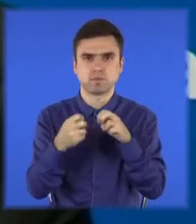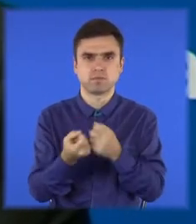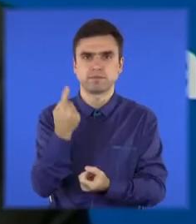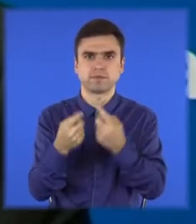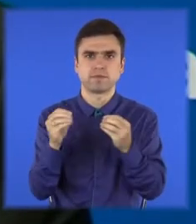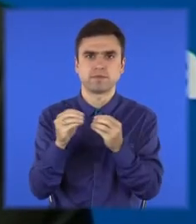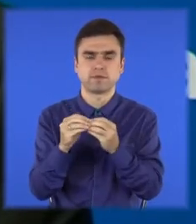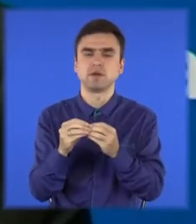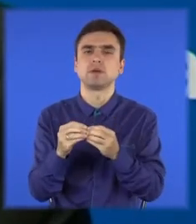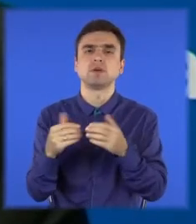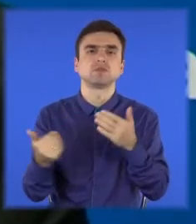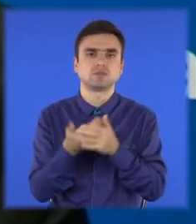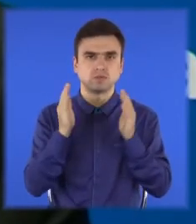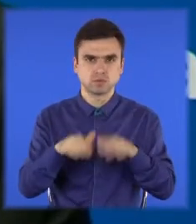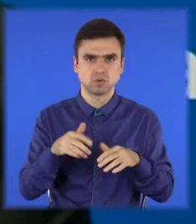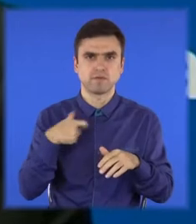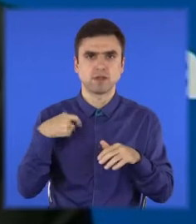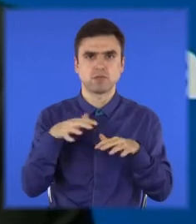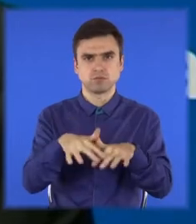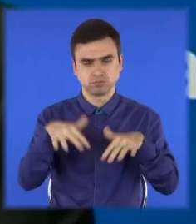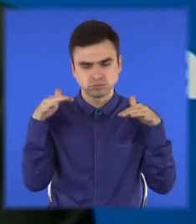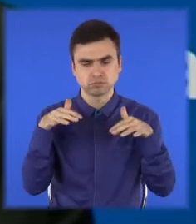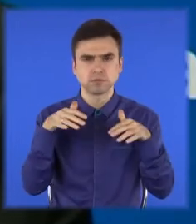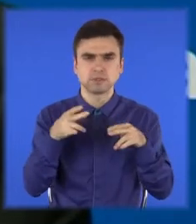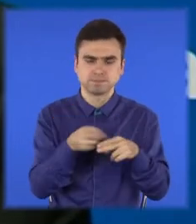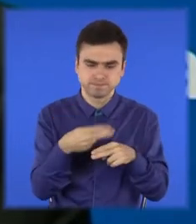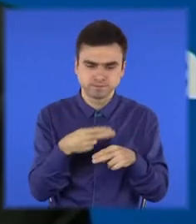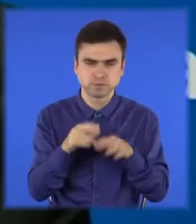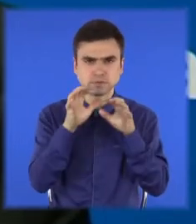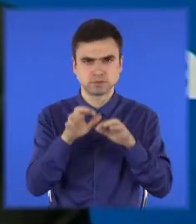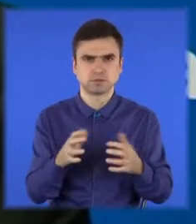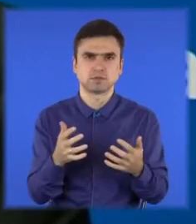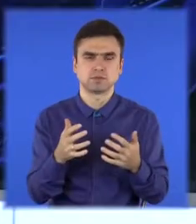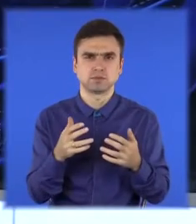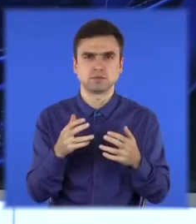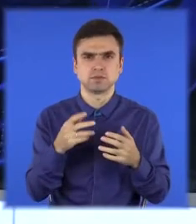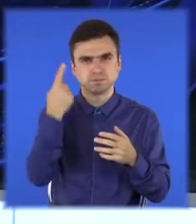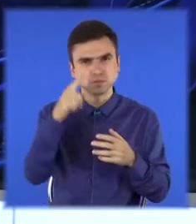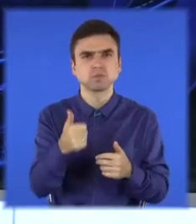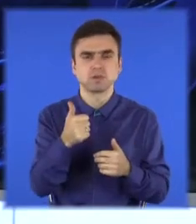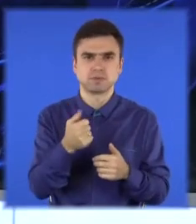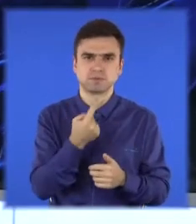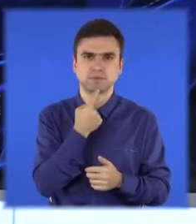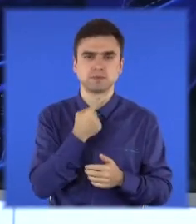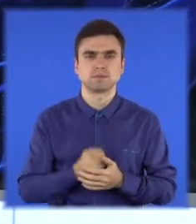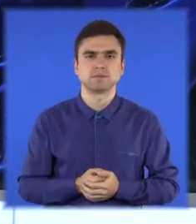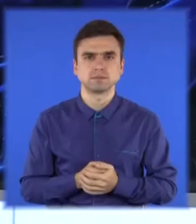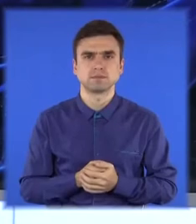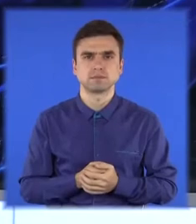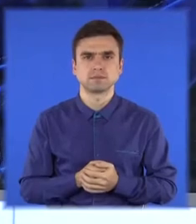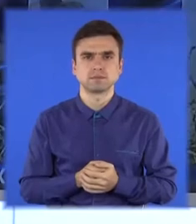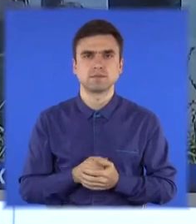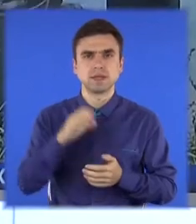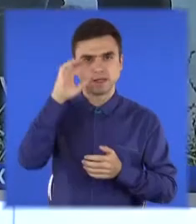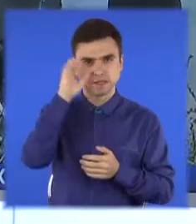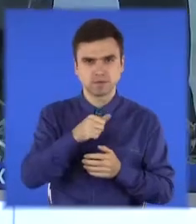по новій. Тобто, це загалом проблема якості законодавчої роботи. У Кривому Розі перевіряють